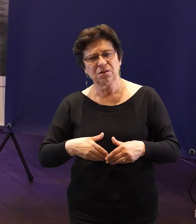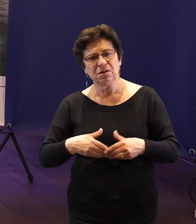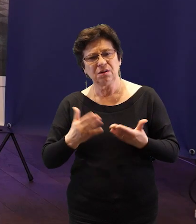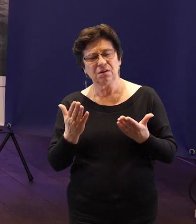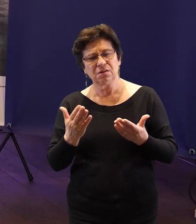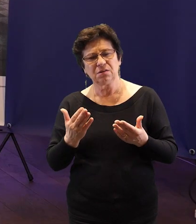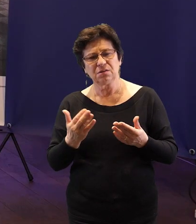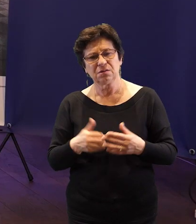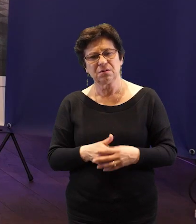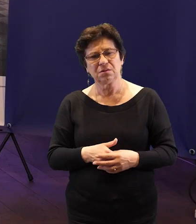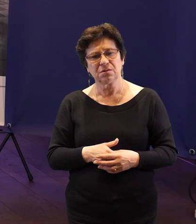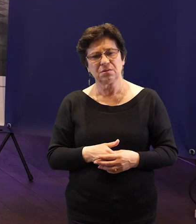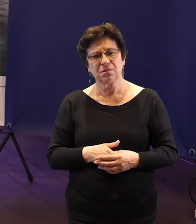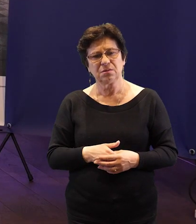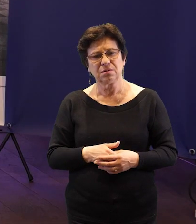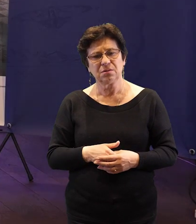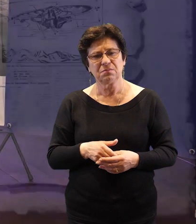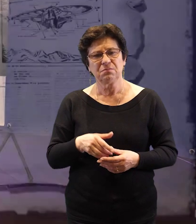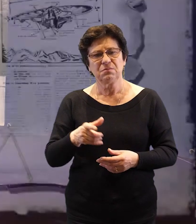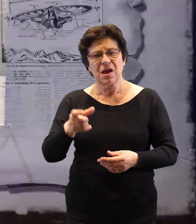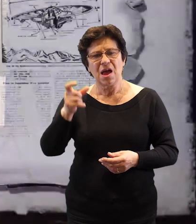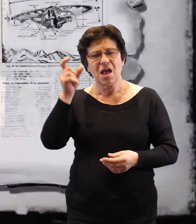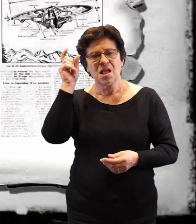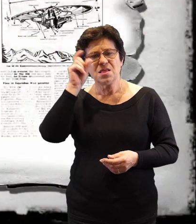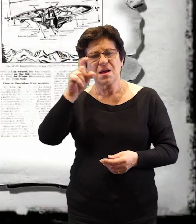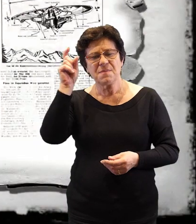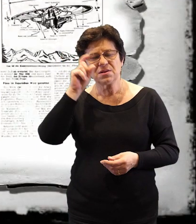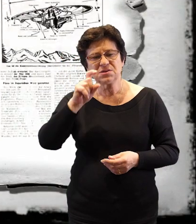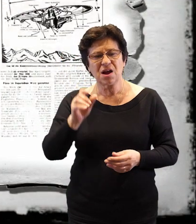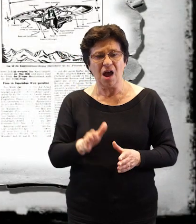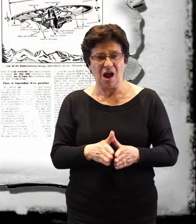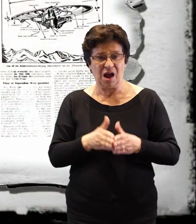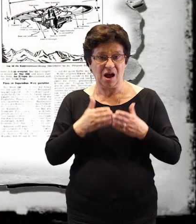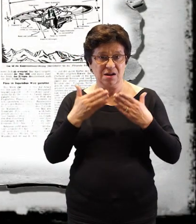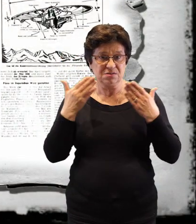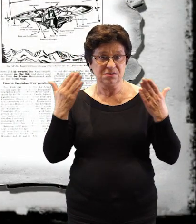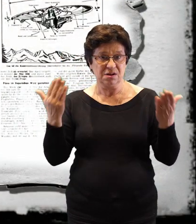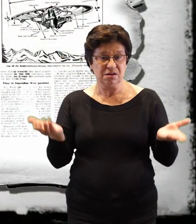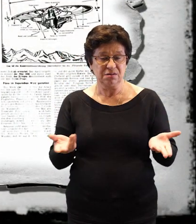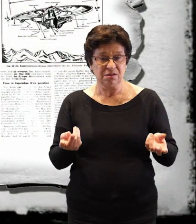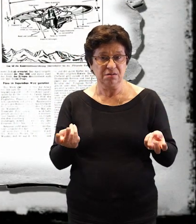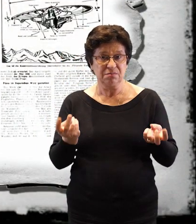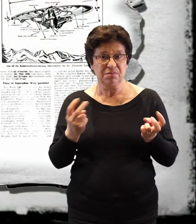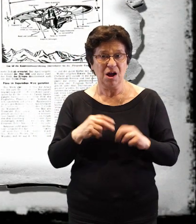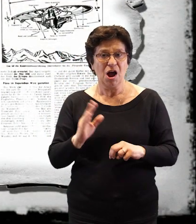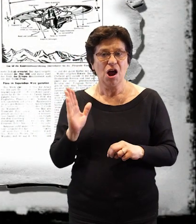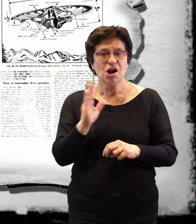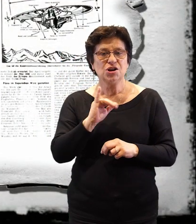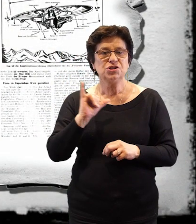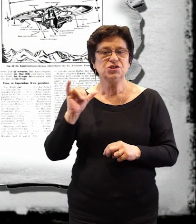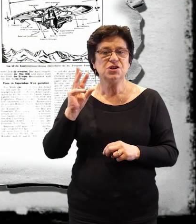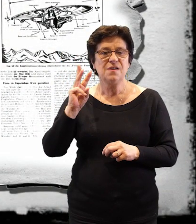i w niemieckiej gazecie pojawia się znowu Rudolf Schriever.